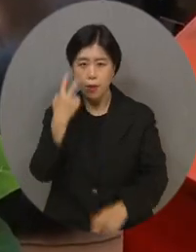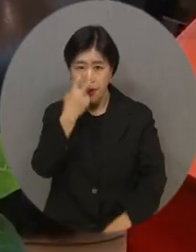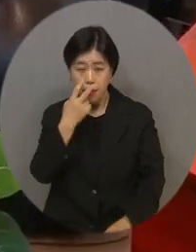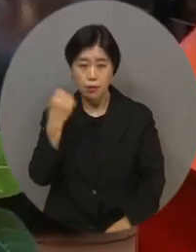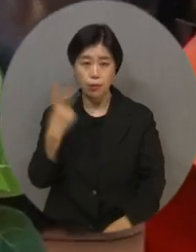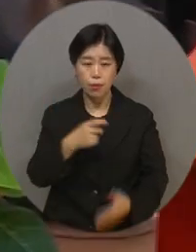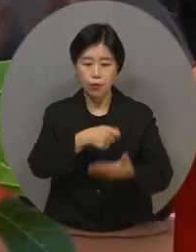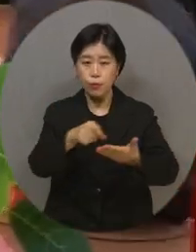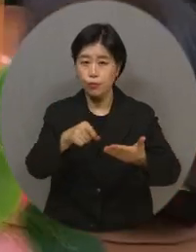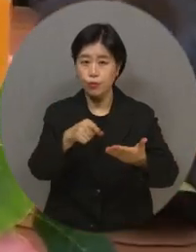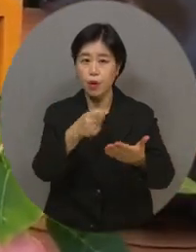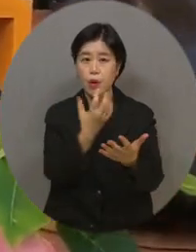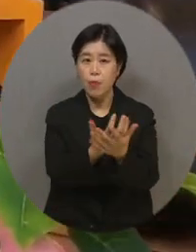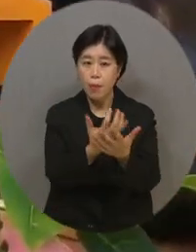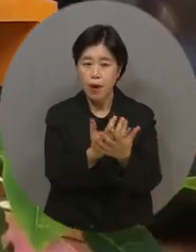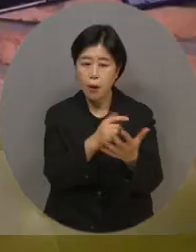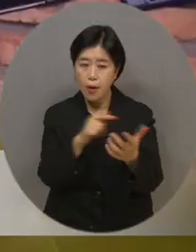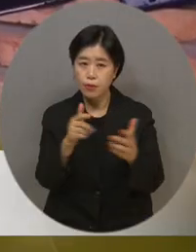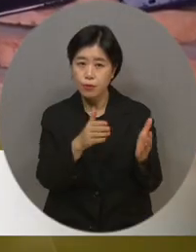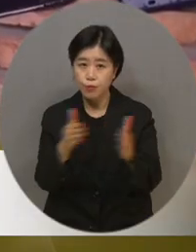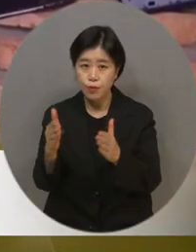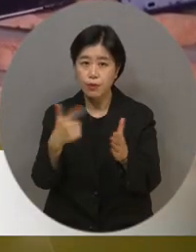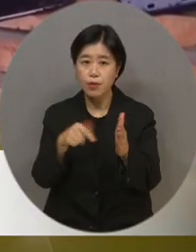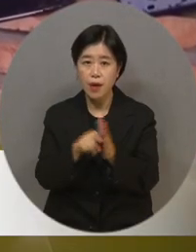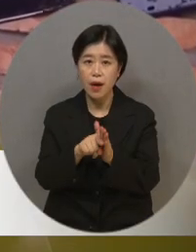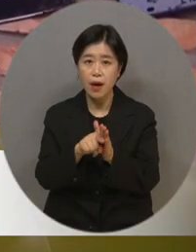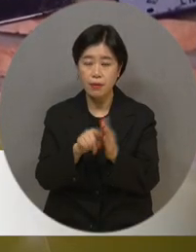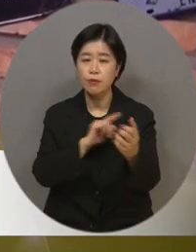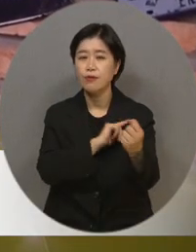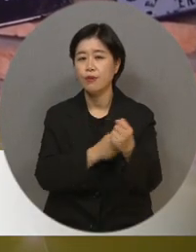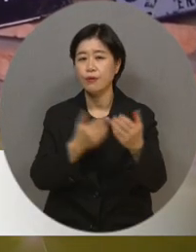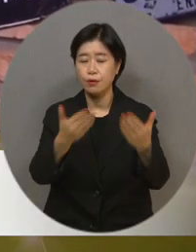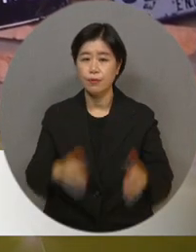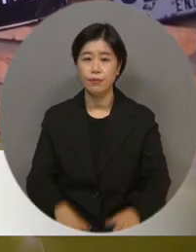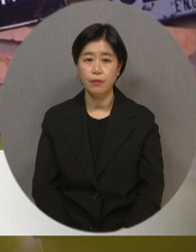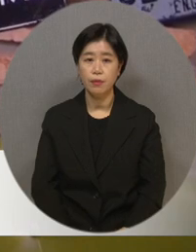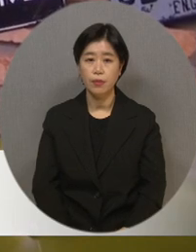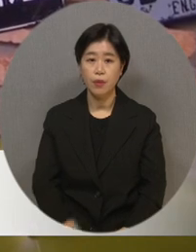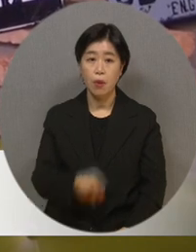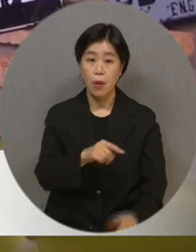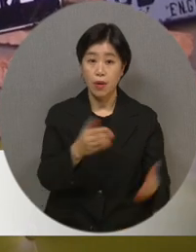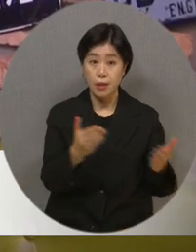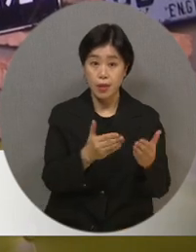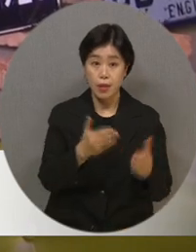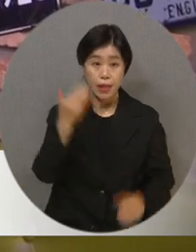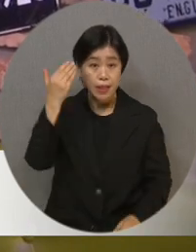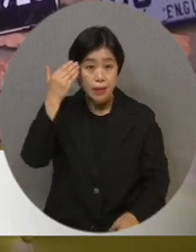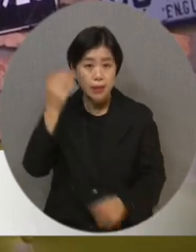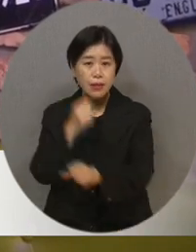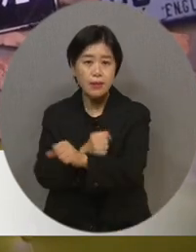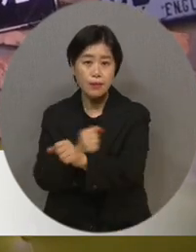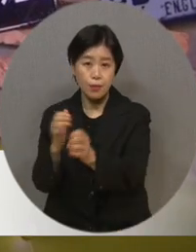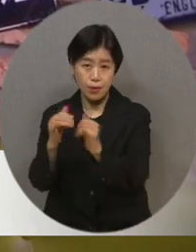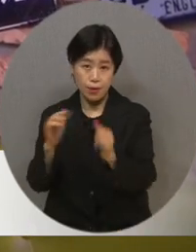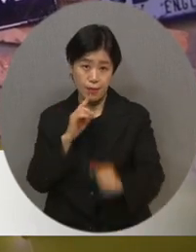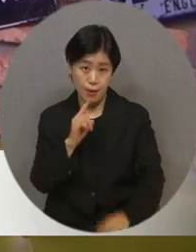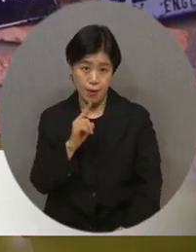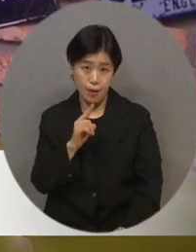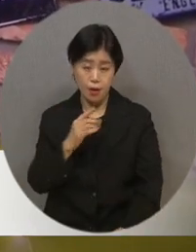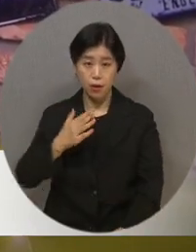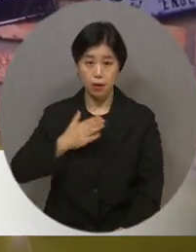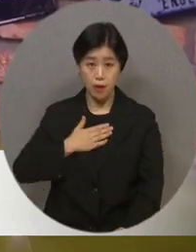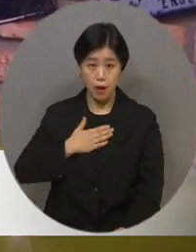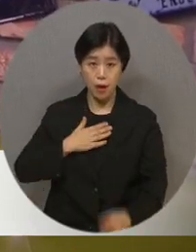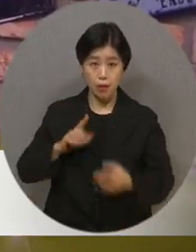역량을 갖추기 위해 마련된 자리입니다. 사회복지사가 지식근로자라고 하잖아요. 지식근로자는 내가 스스로 나를